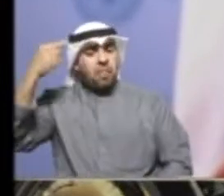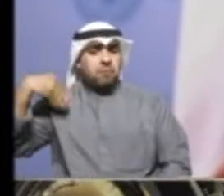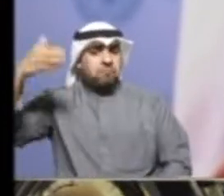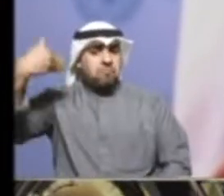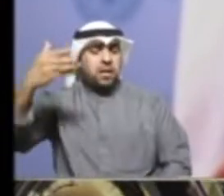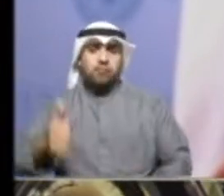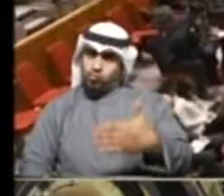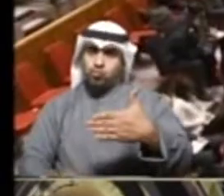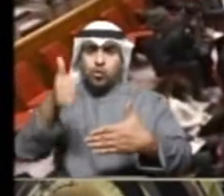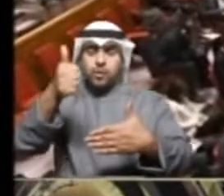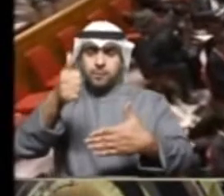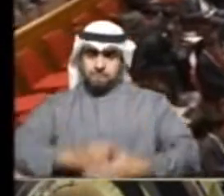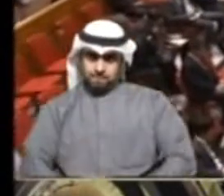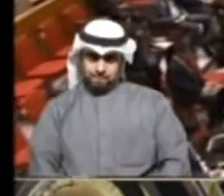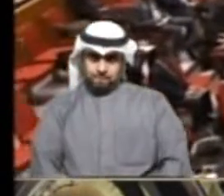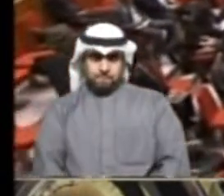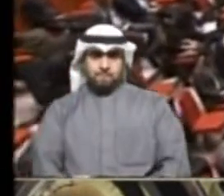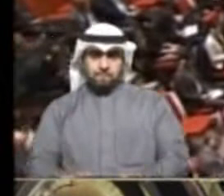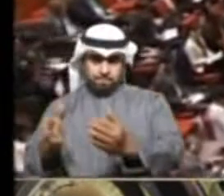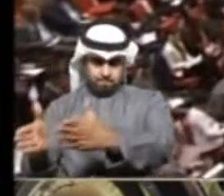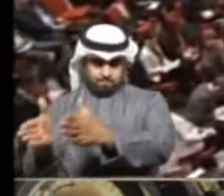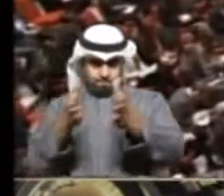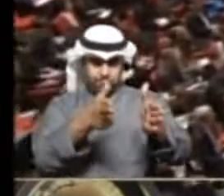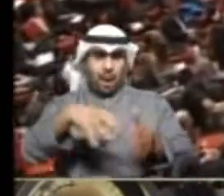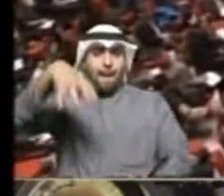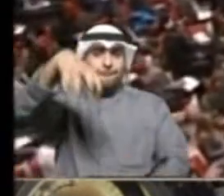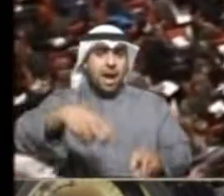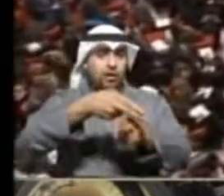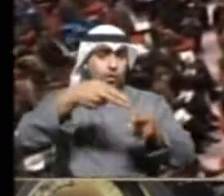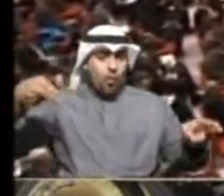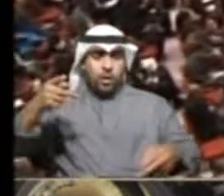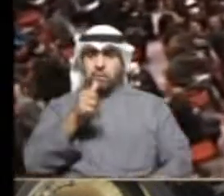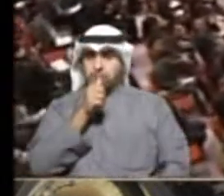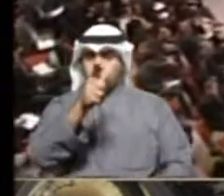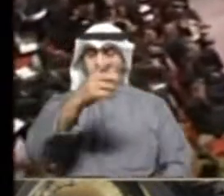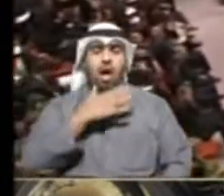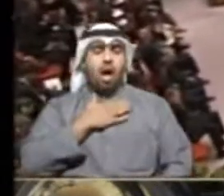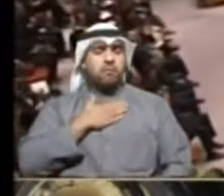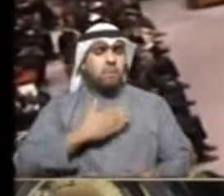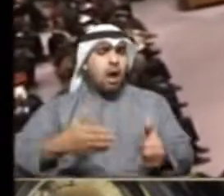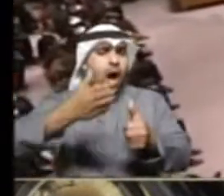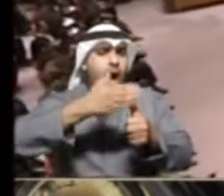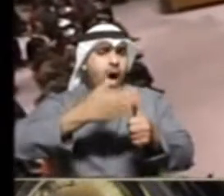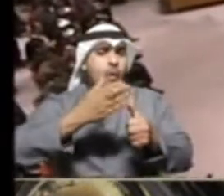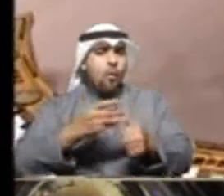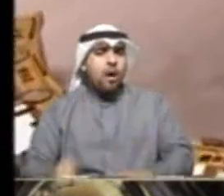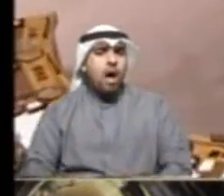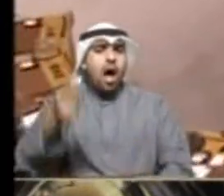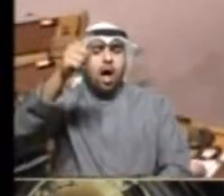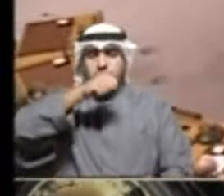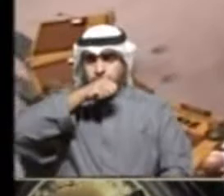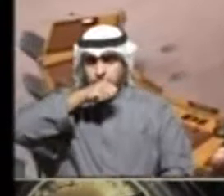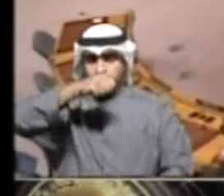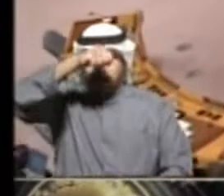عملنا في المجلس. وكما أكدت دولة الكويت أن أولوياتها ستتركز على القضايا العربية